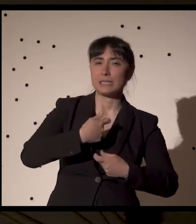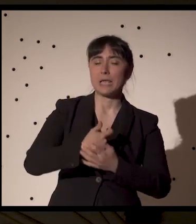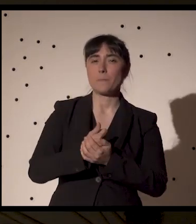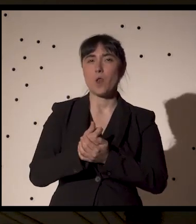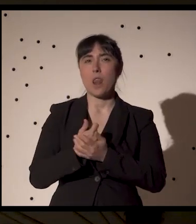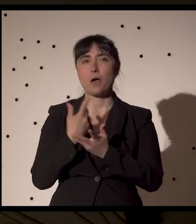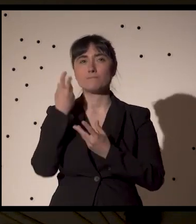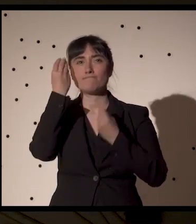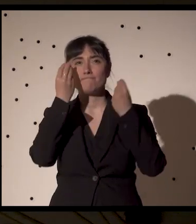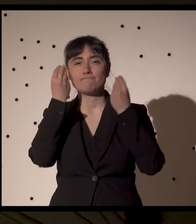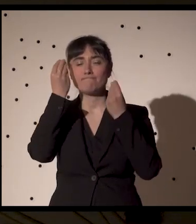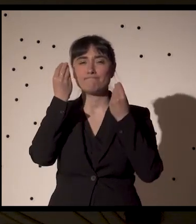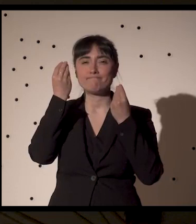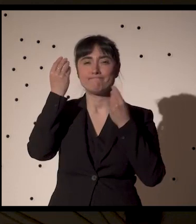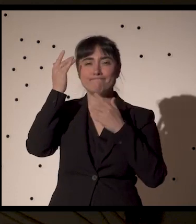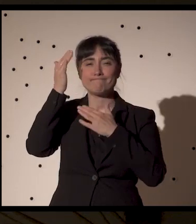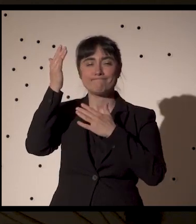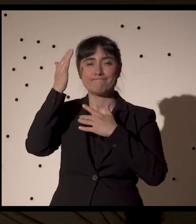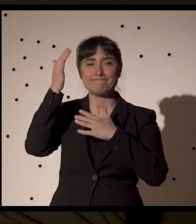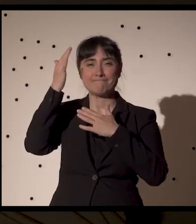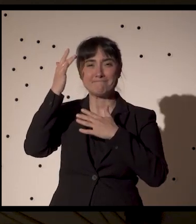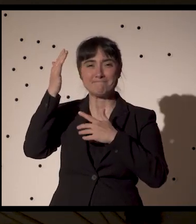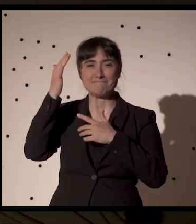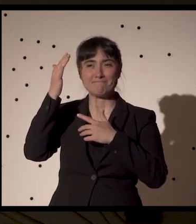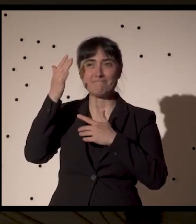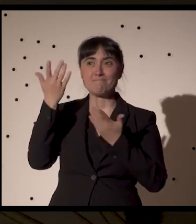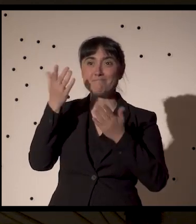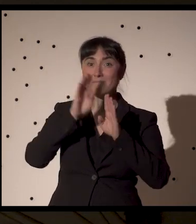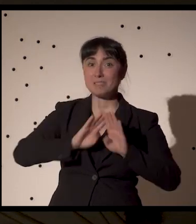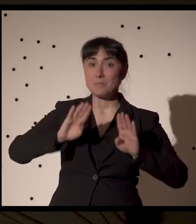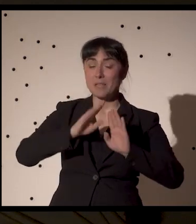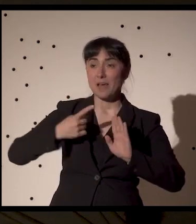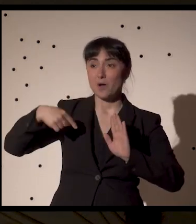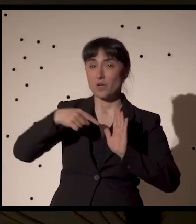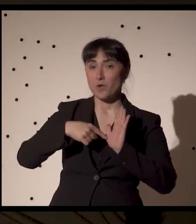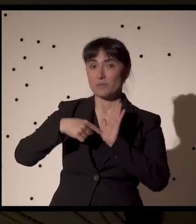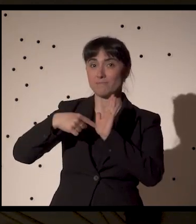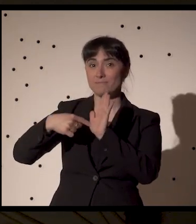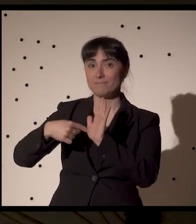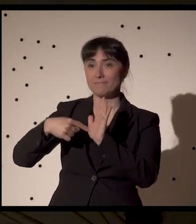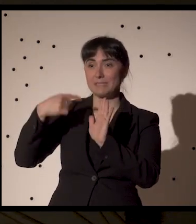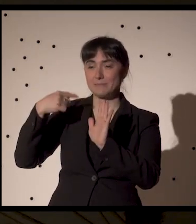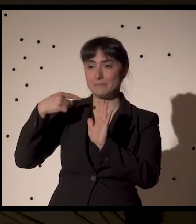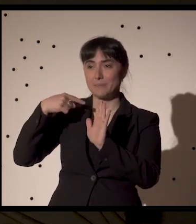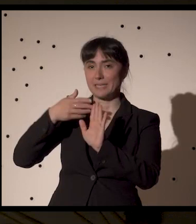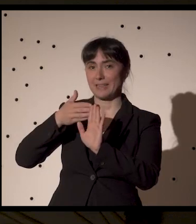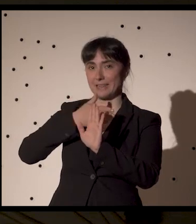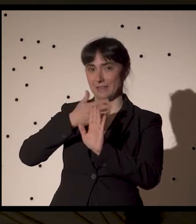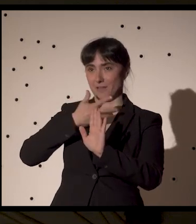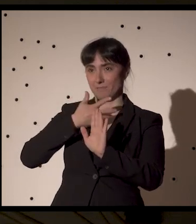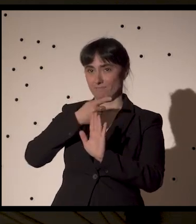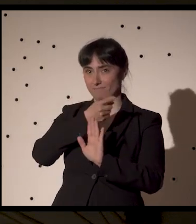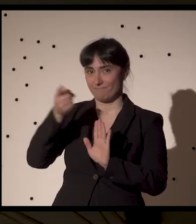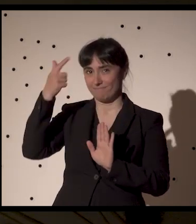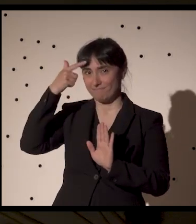gli spettacoli che andremo a presentare Spero via vi consegnino animando la